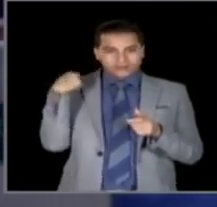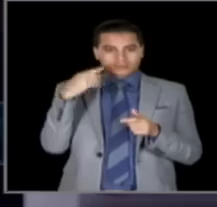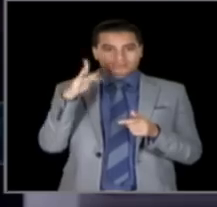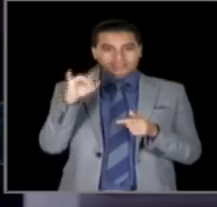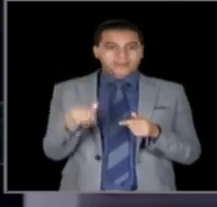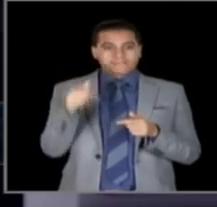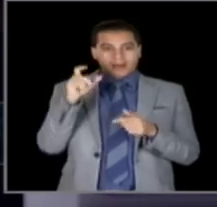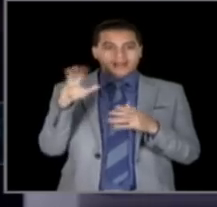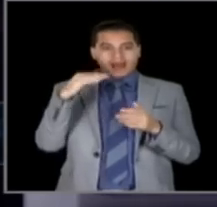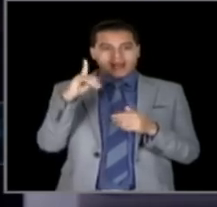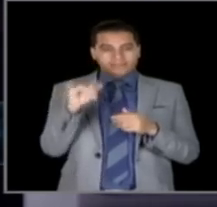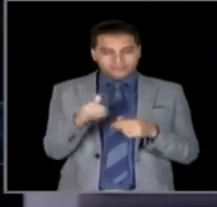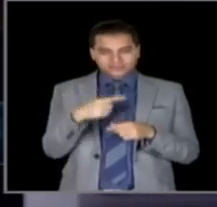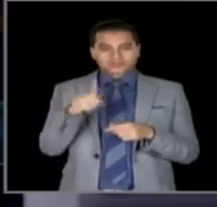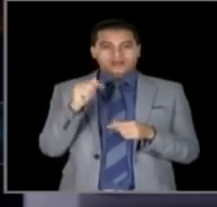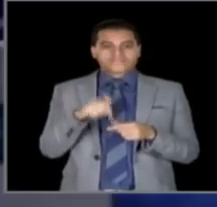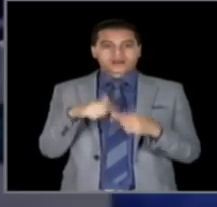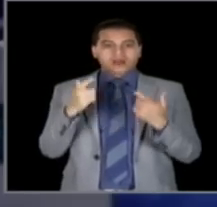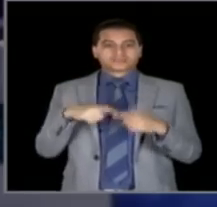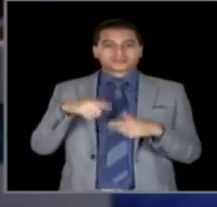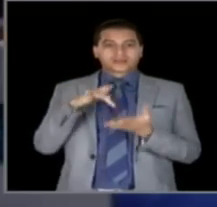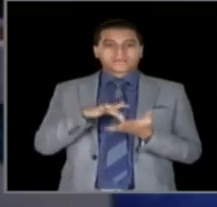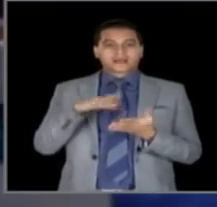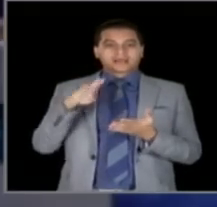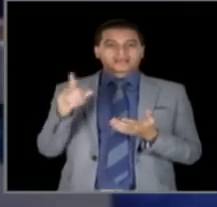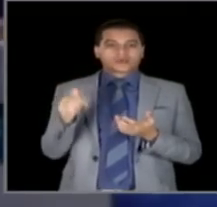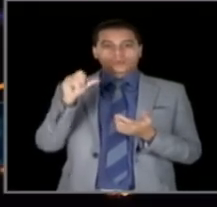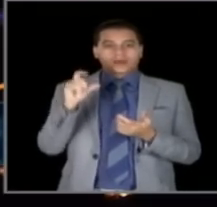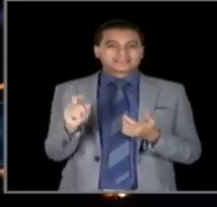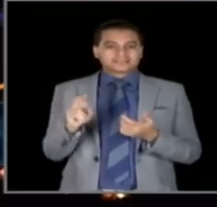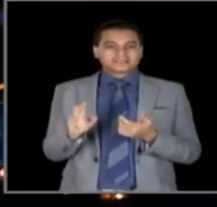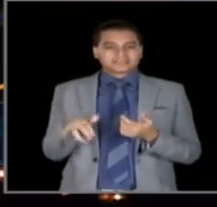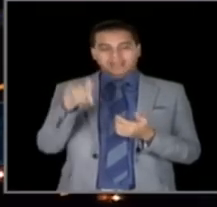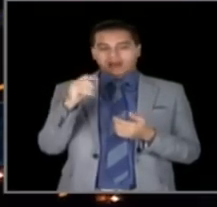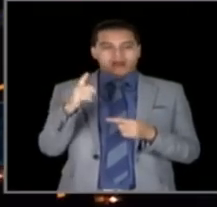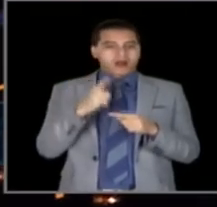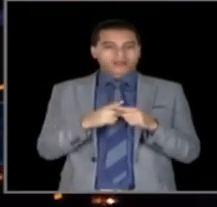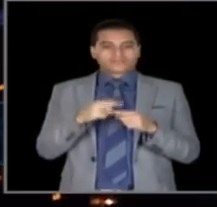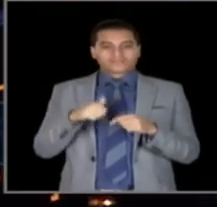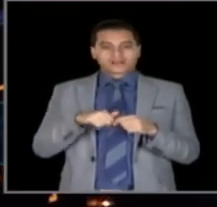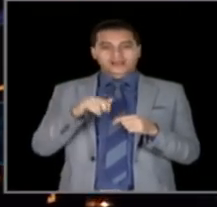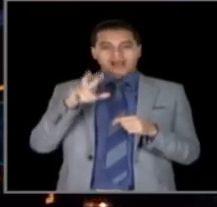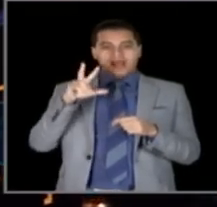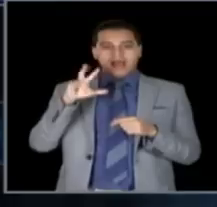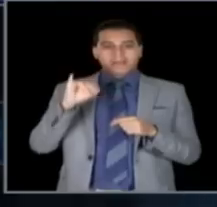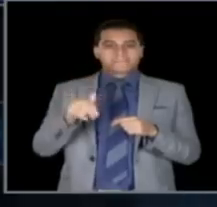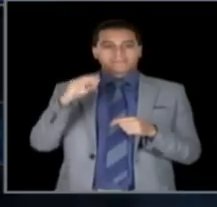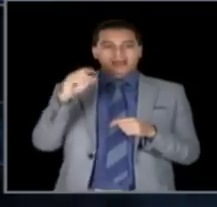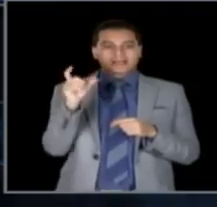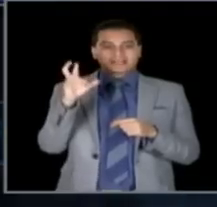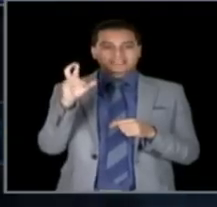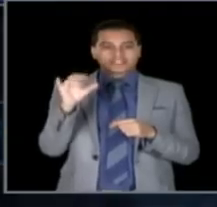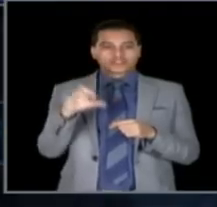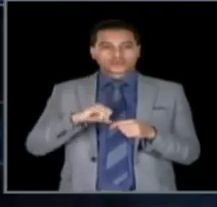سليمان الحلبي. صح. ما عاصمة دولة كرواتيا؟ كييف. غلط. ما هو العدد الذري للعنصر المغنيسيوم؟